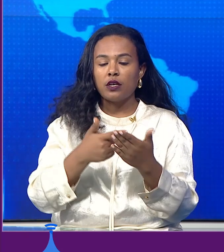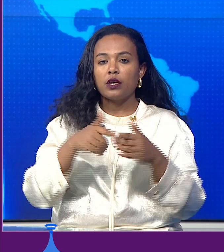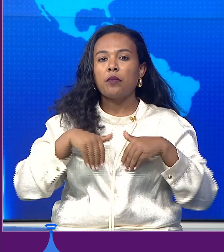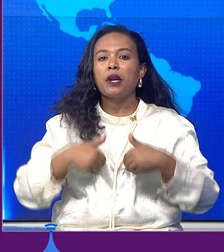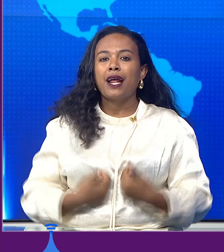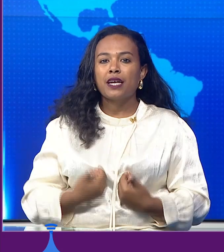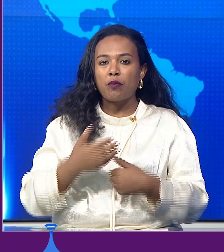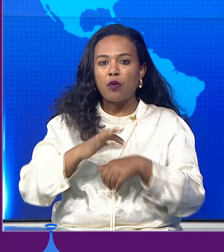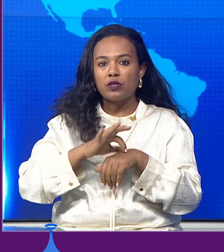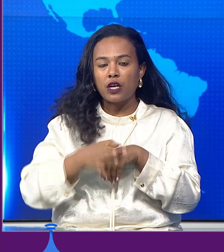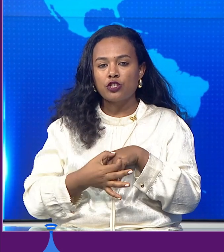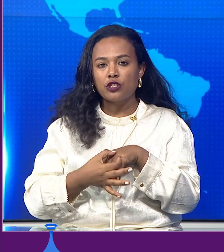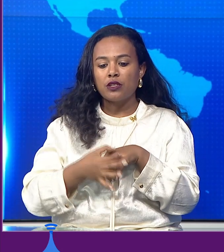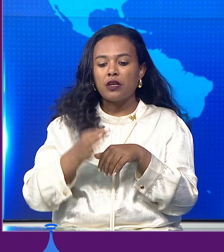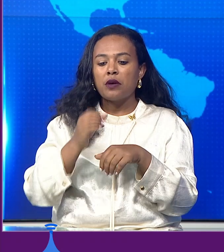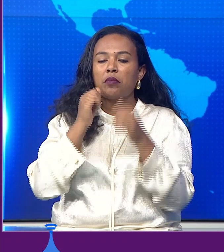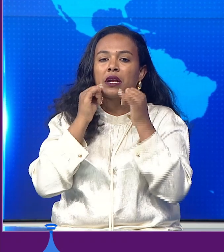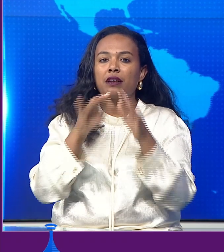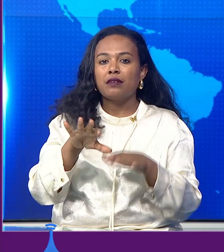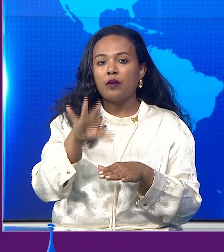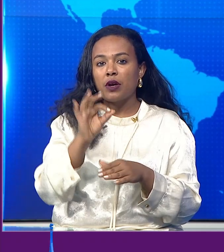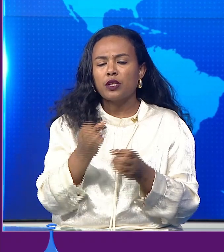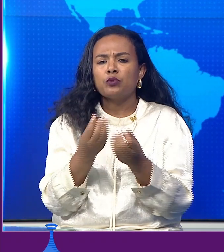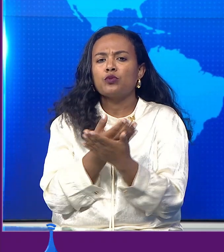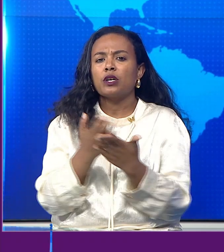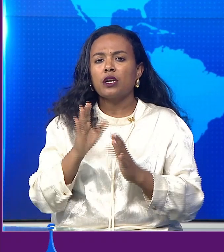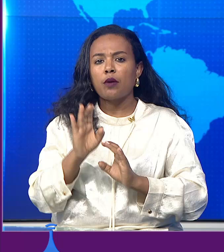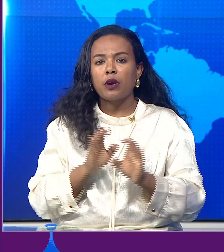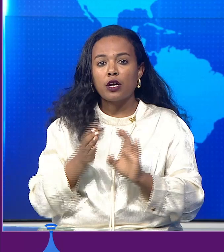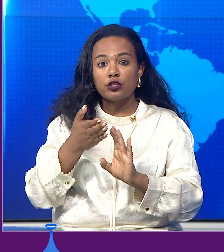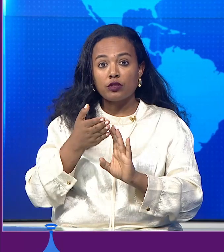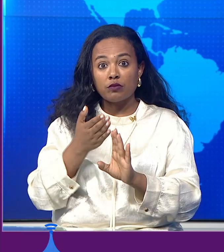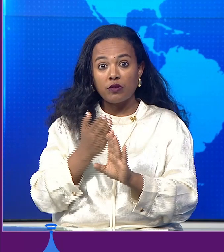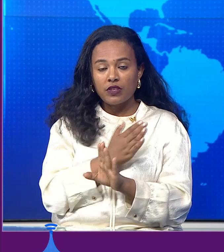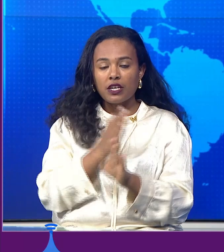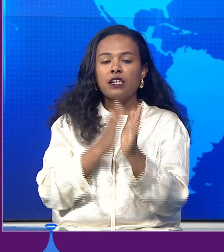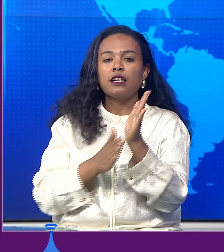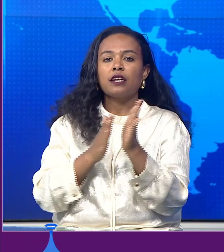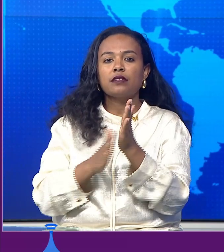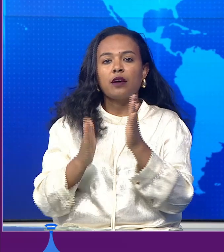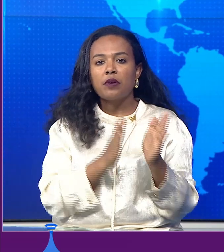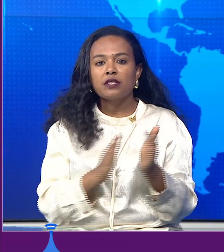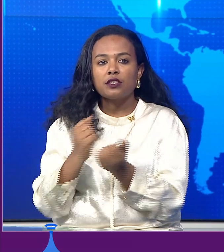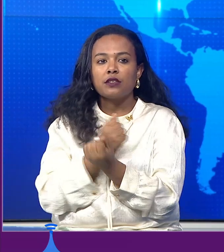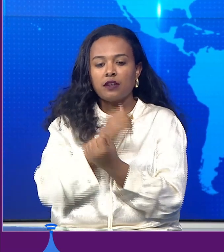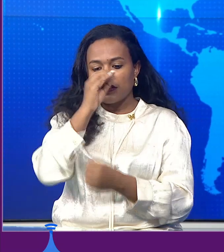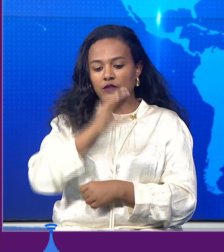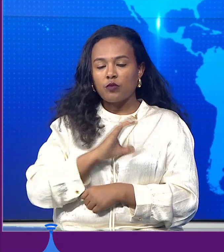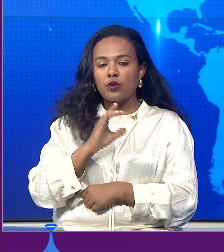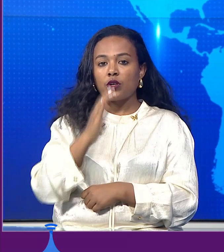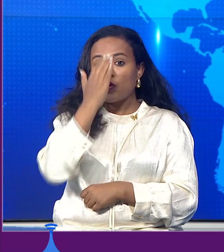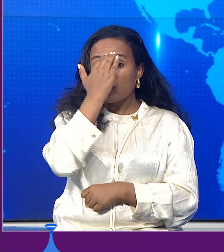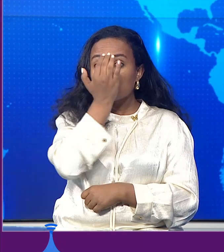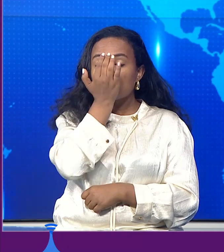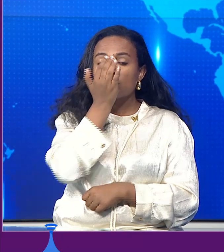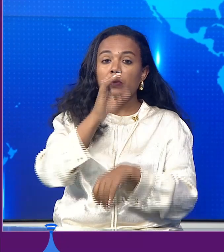ስጋችንን በረከት ለማግኘት እስከሆነ ማለት ብዙ ነገር ከማድረጋችን በፊት ልባችንን ለይቅርታ ማዘጋጀትና የፍቅር ሰው መሆን አለብን። እነሆ ኦርቶዶክሳዊ